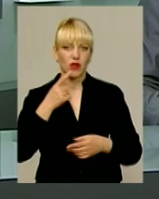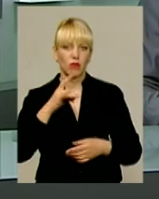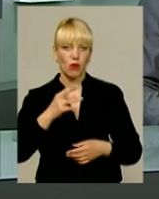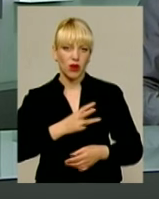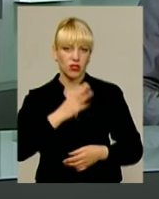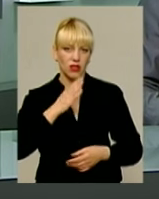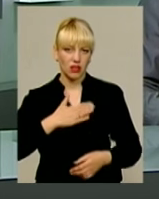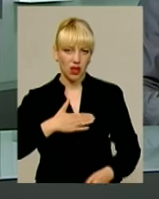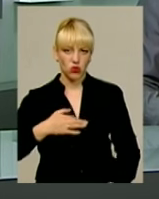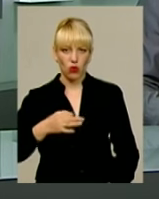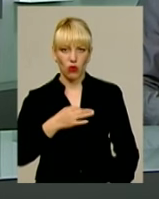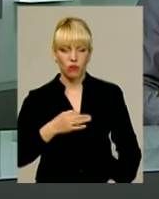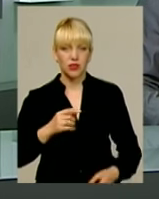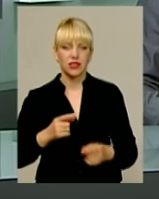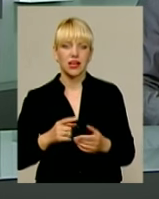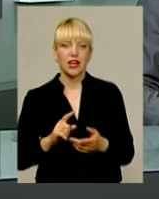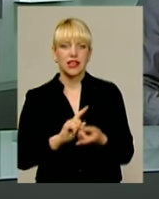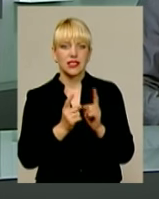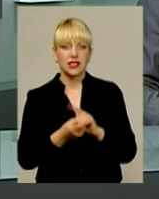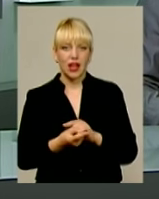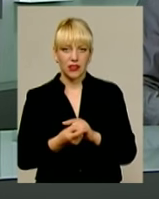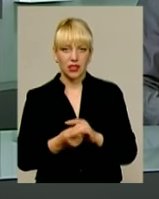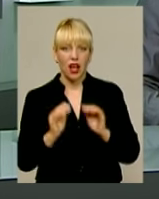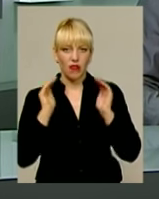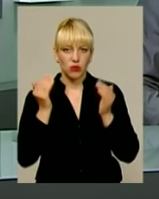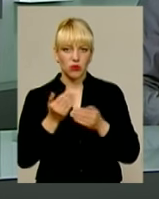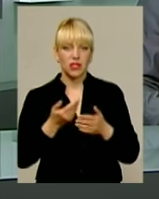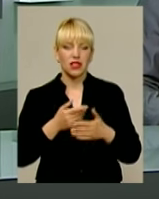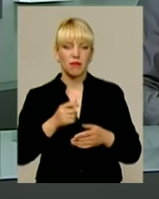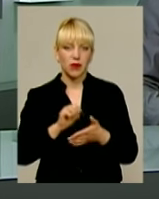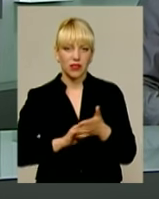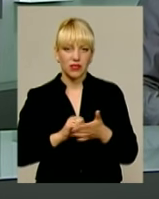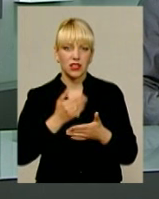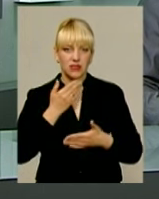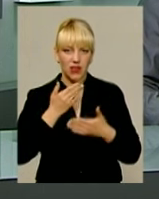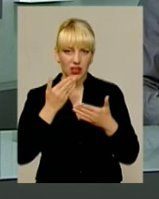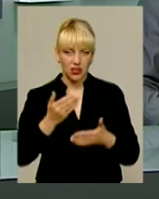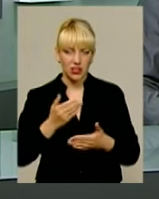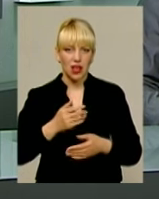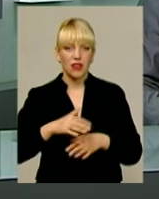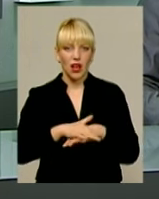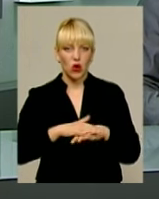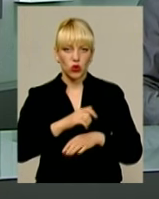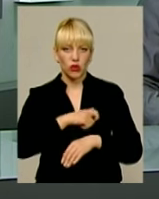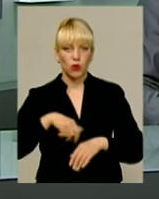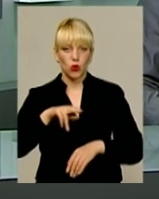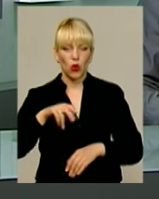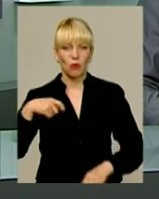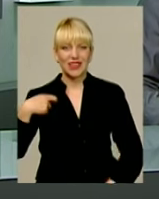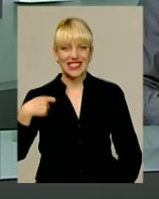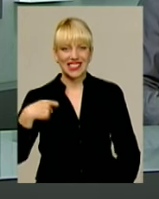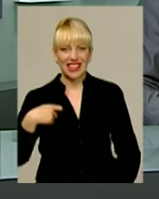області стати автономною. Привід – звернення хмельницьких обранців до президента та прем'єр-міністра України, яке вони прийняли на